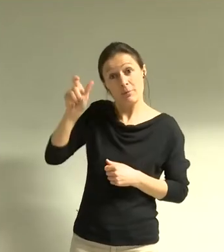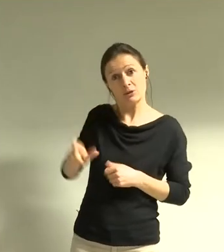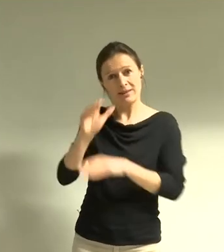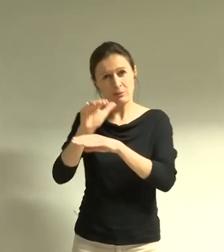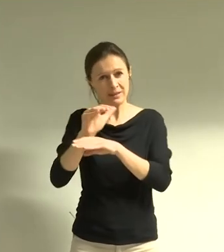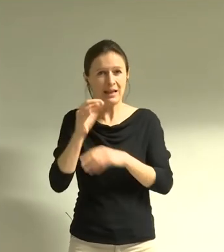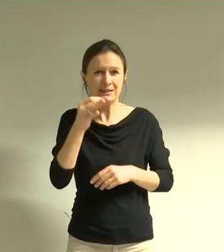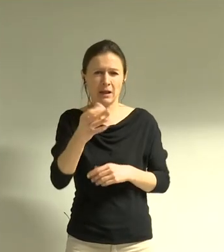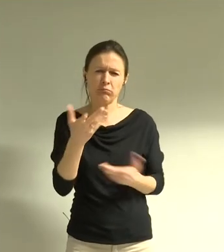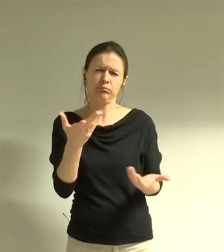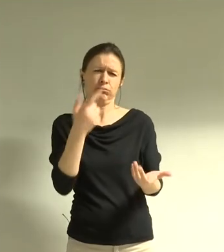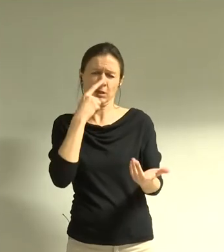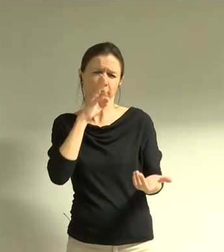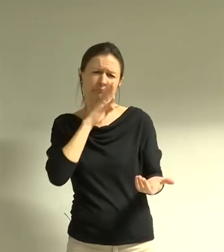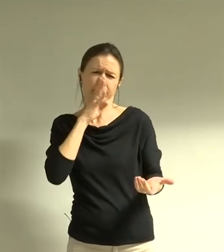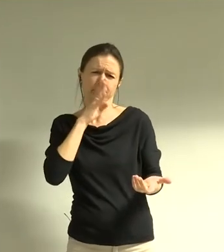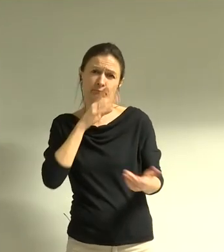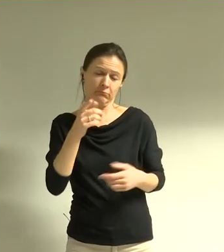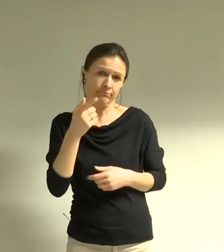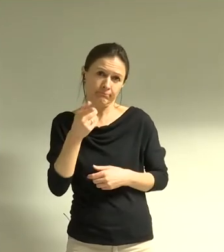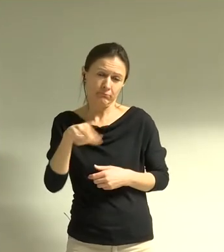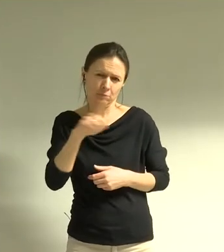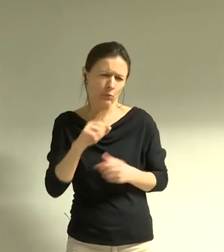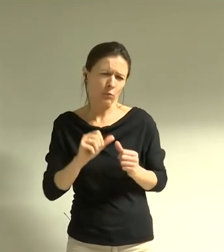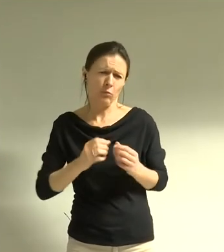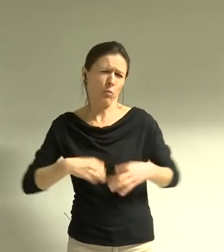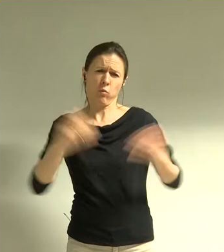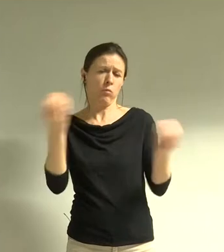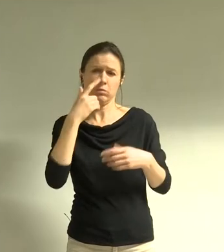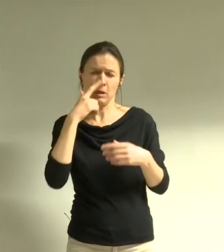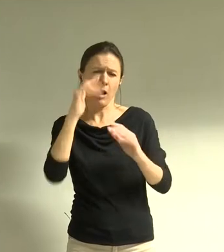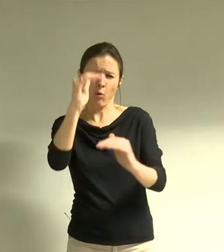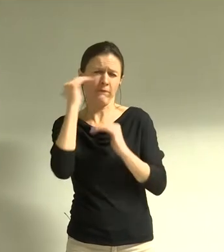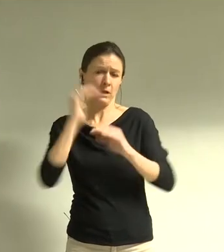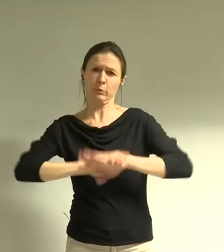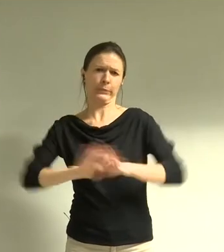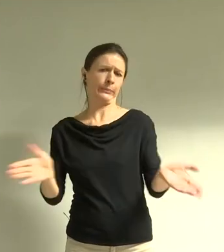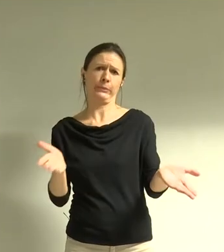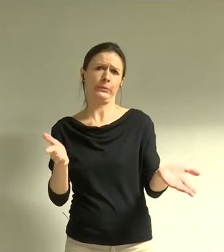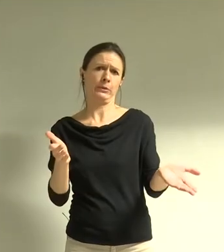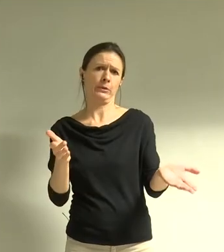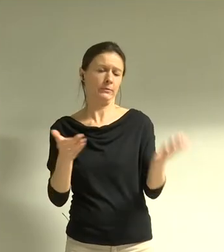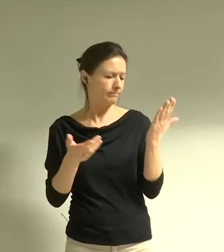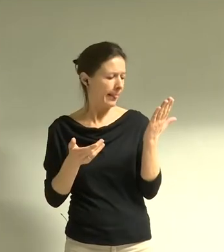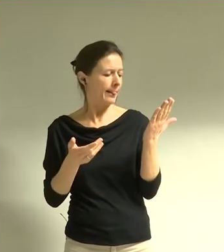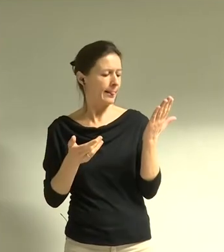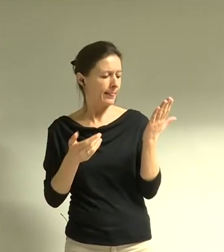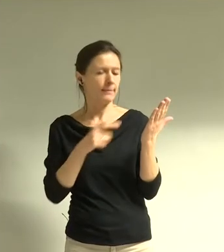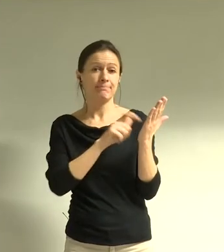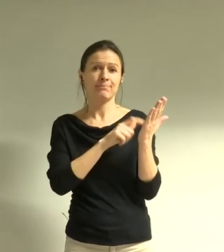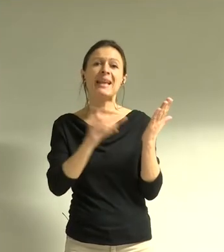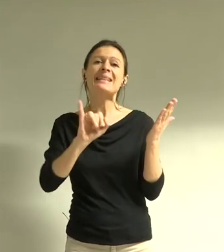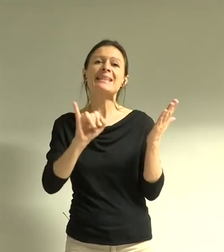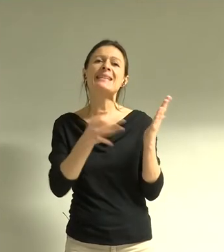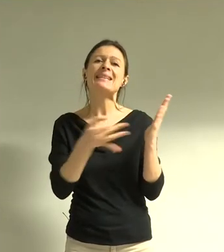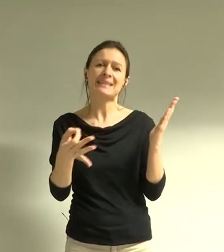les élus pour moi cela était allé trop loin il y a rupture de confiance considère l'ex conseillère municipale